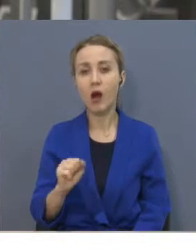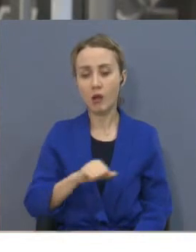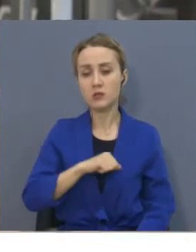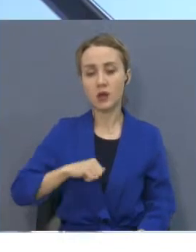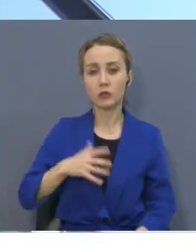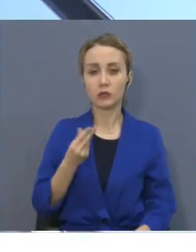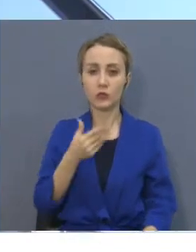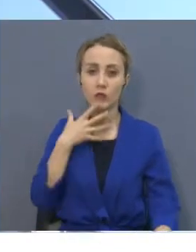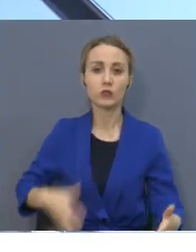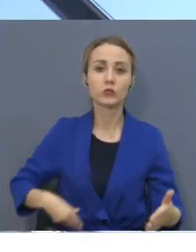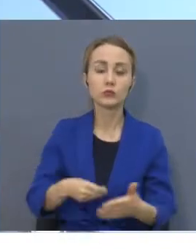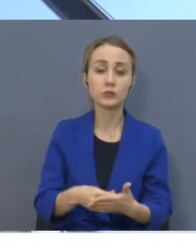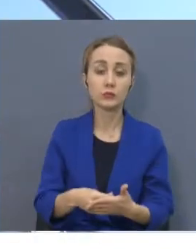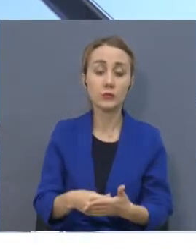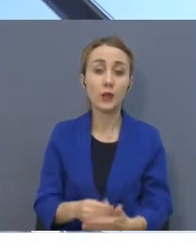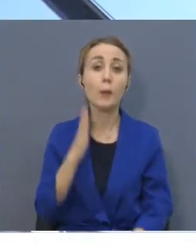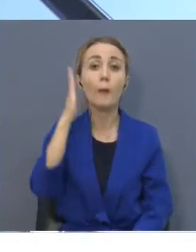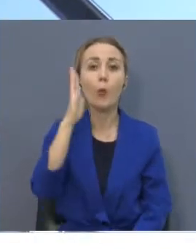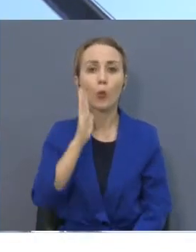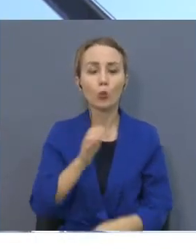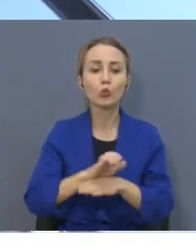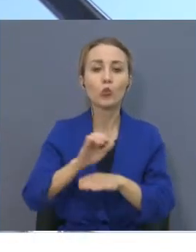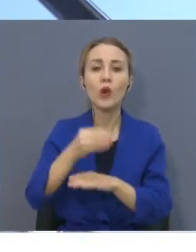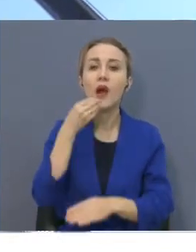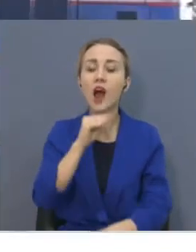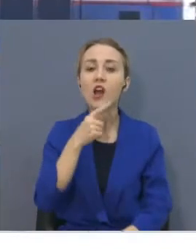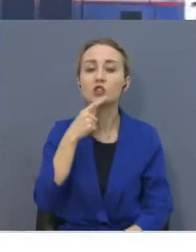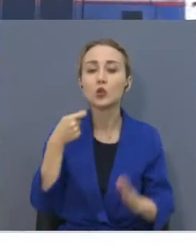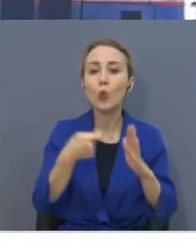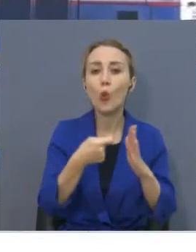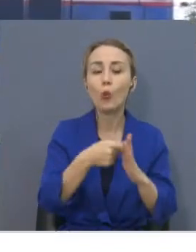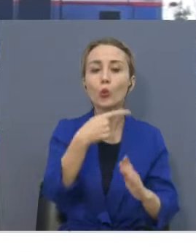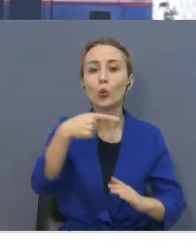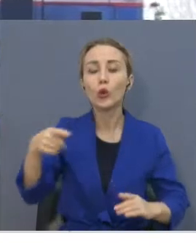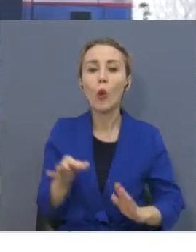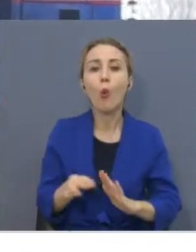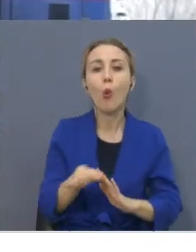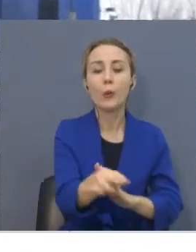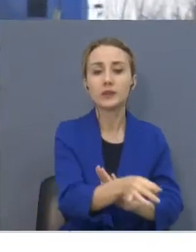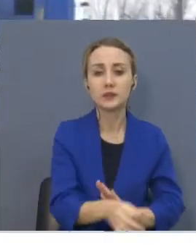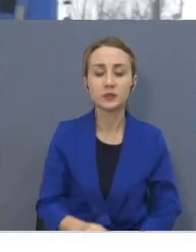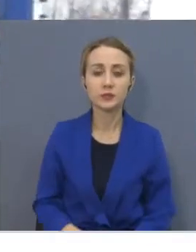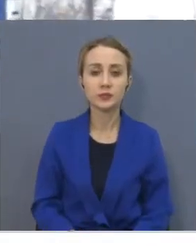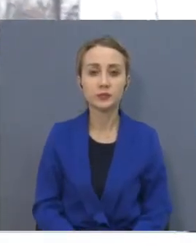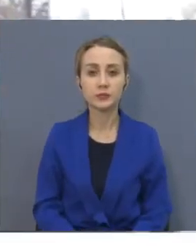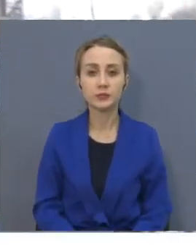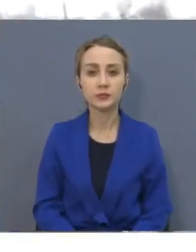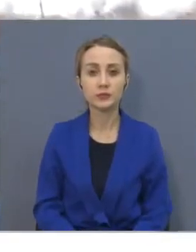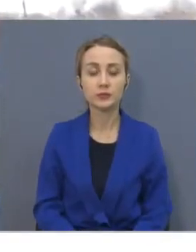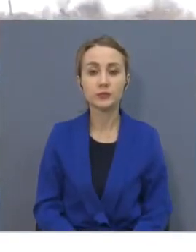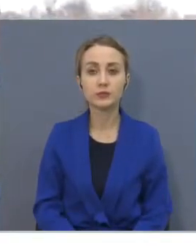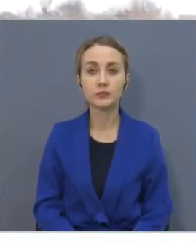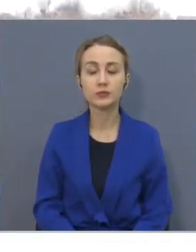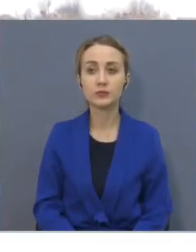средства. В перспективе планируется поставка качественных кормов и в другие регионы страны. Абай Кокенбек, Зарина Дюсекеева, Берик Абдурманов, Азамат Бекмагамбетов,